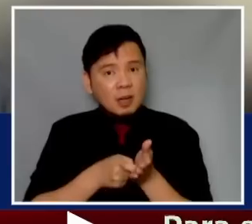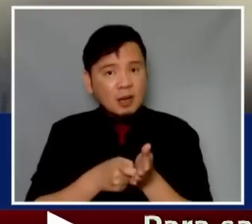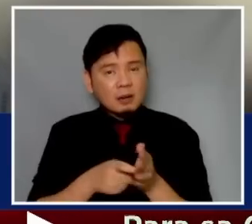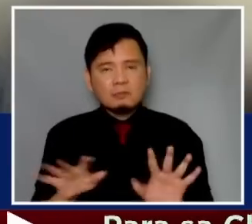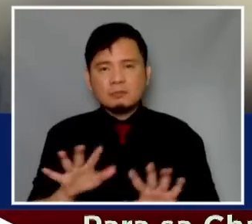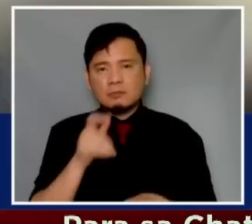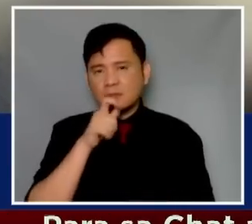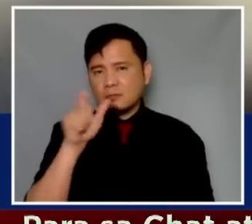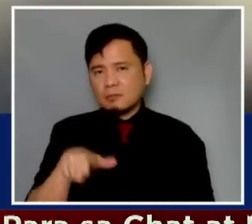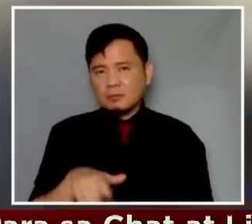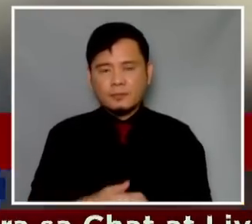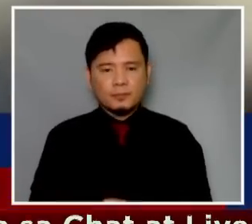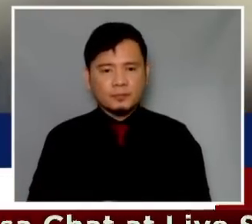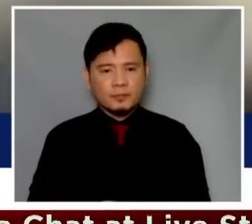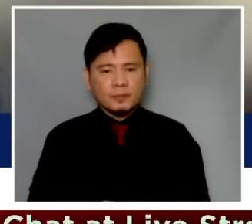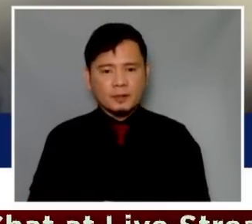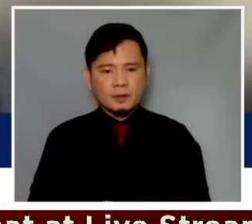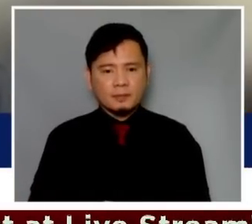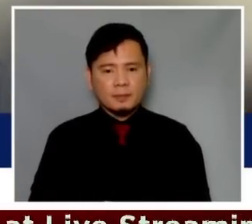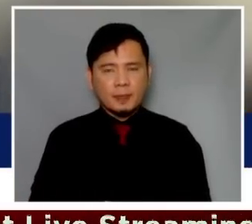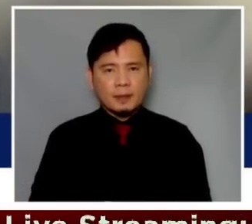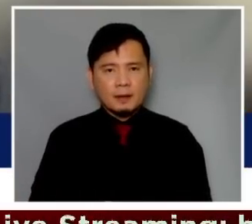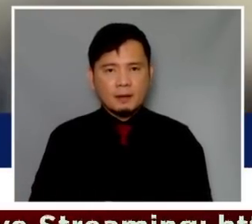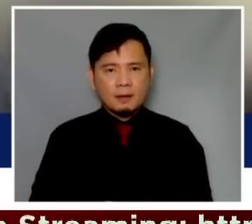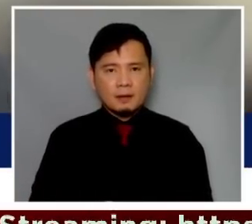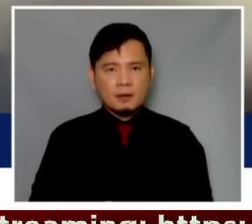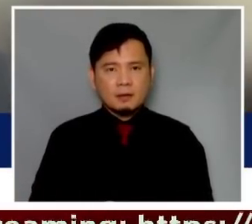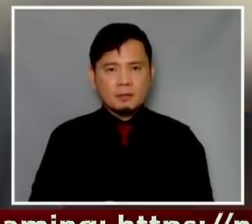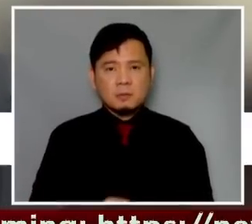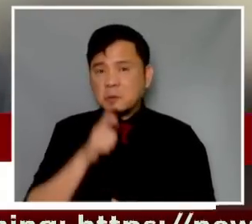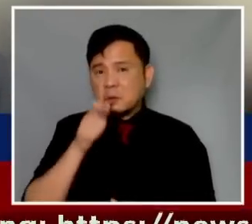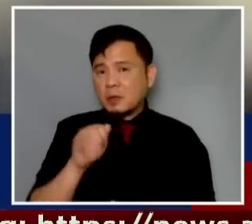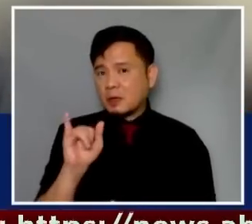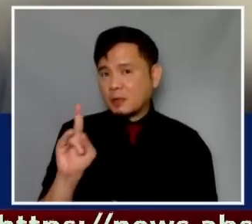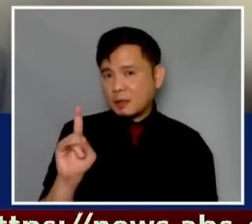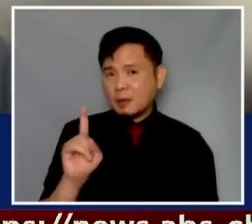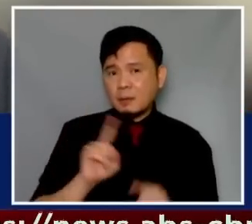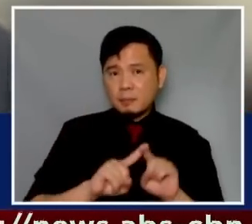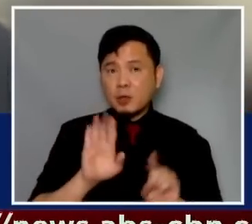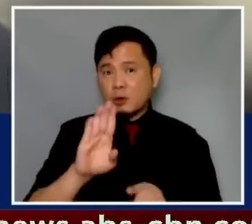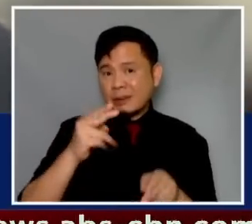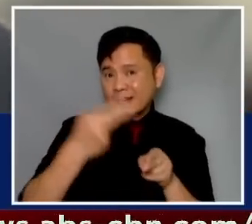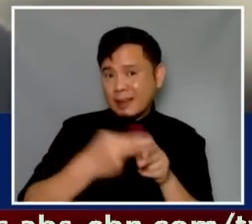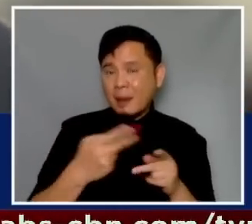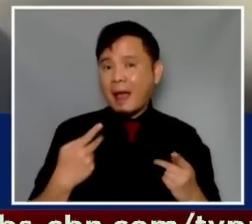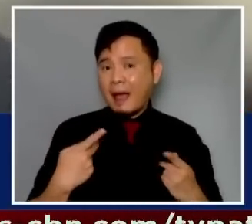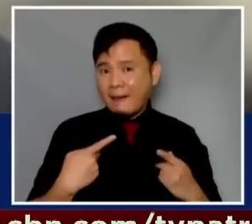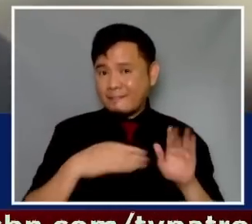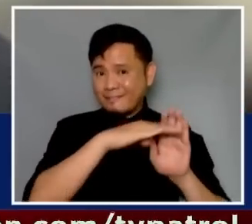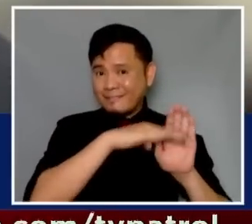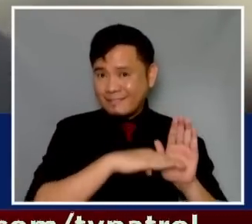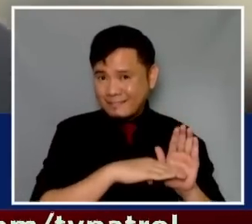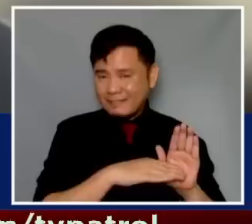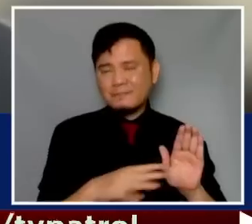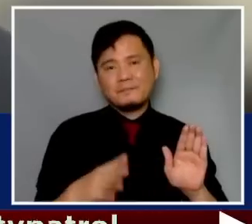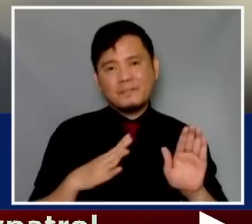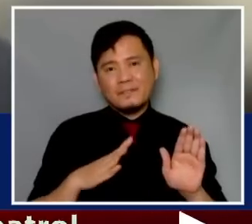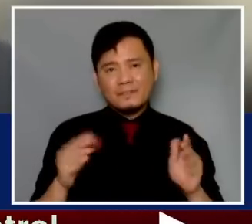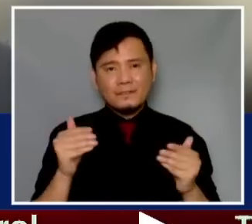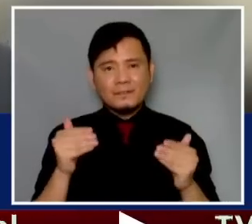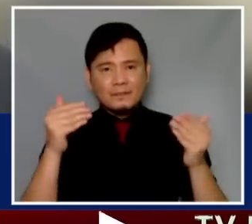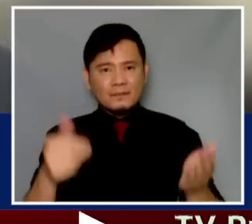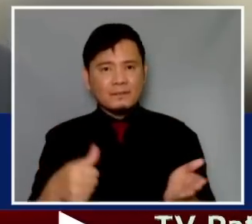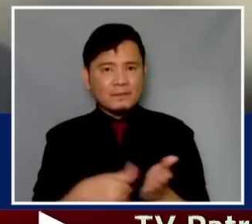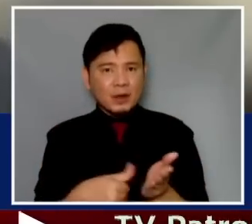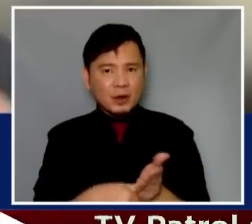kailangan. So long as your names are found po doon sa listahan sa labas ng presinto, doon sa labas ng sa mismong polling place, doon sa mismong